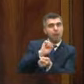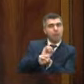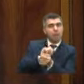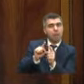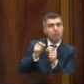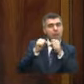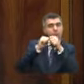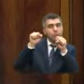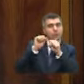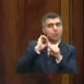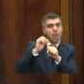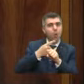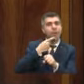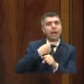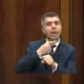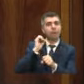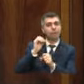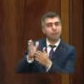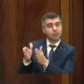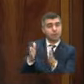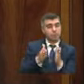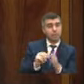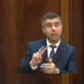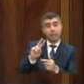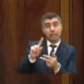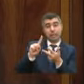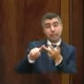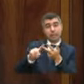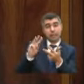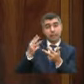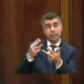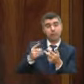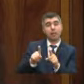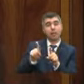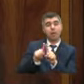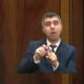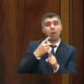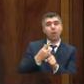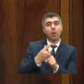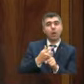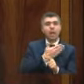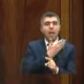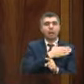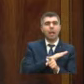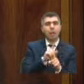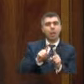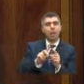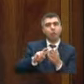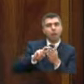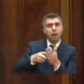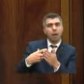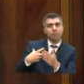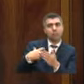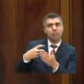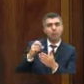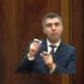وعلى رأسهم معتقل الريف. أن تكفوا عن عفى الله مع المسالف، وتحاربوا كل مظاهر الفساد والريع،